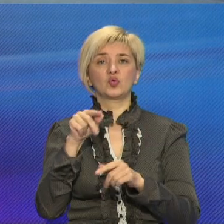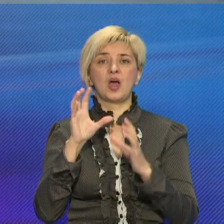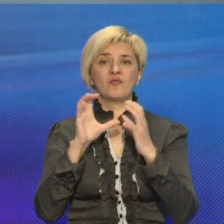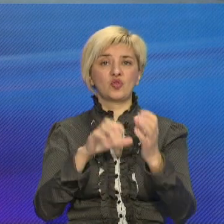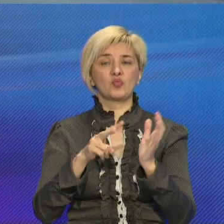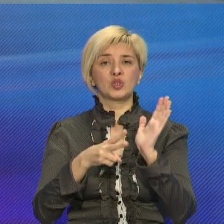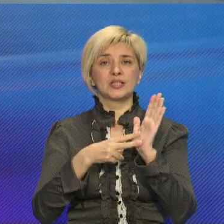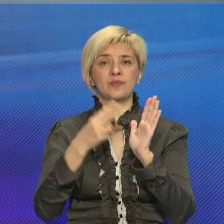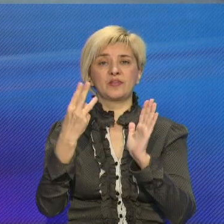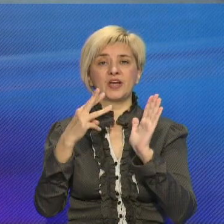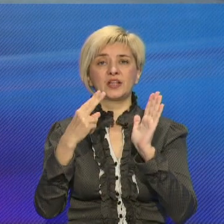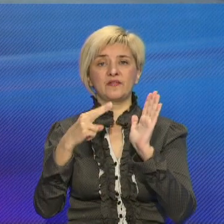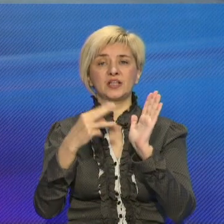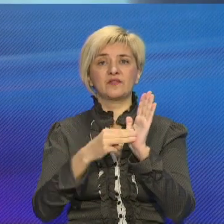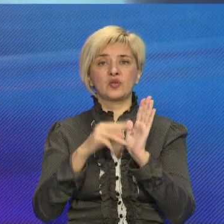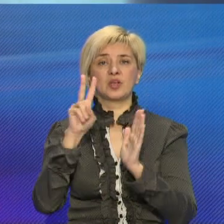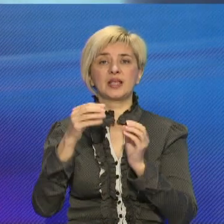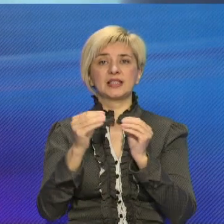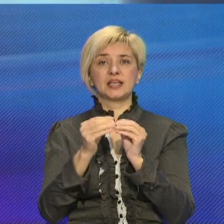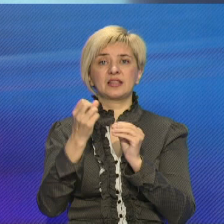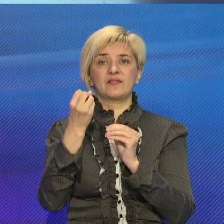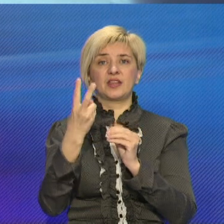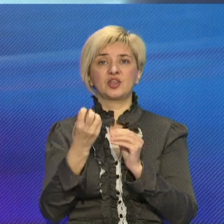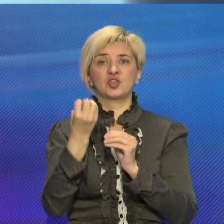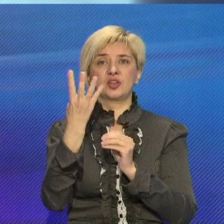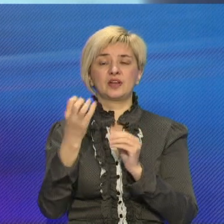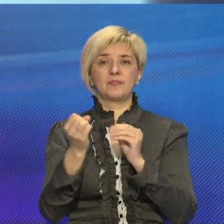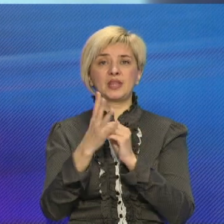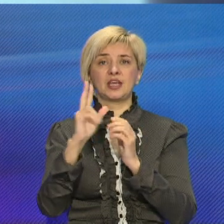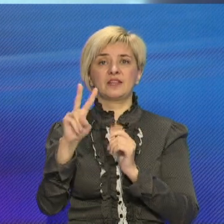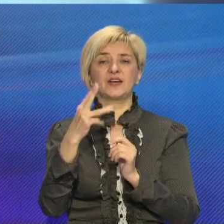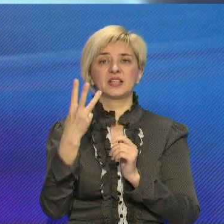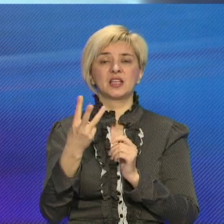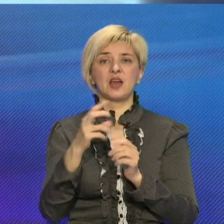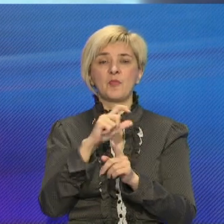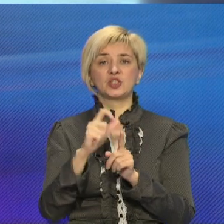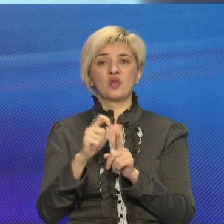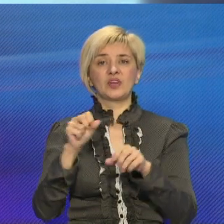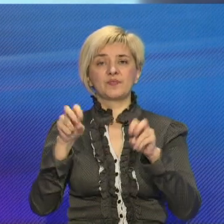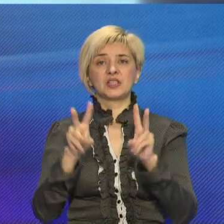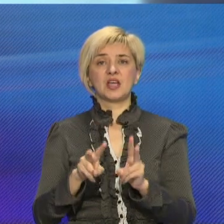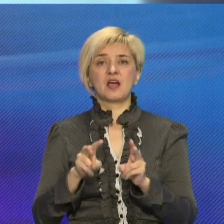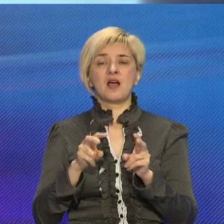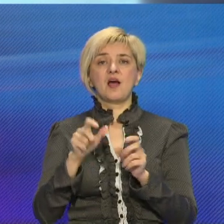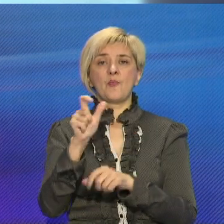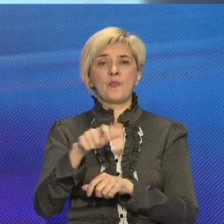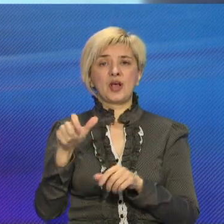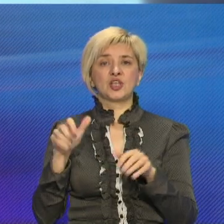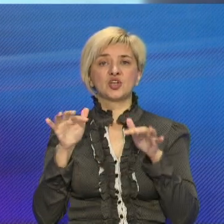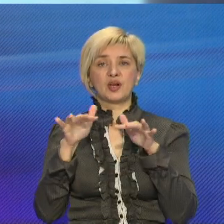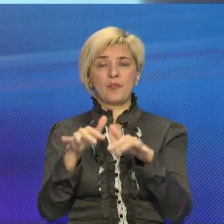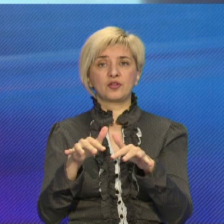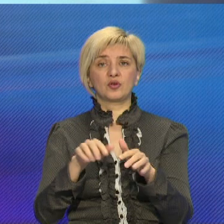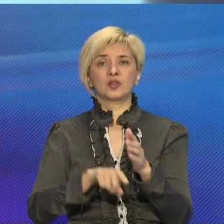тролейбуси 10, 12, 14, 15 і 23. По словах спеціалістів, пасажиропоток почали моніторити задовго до